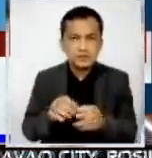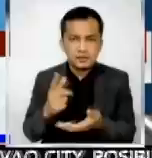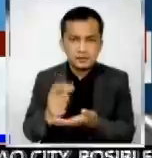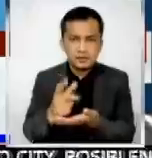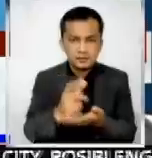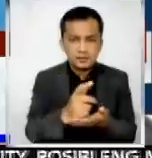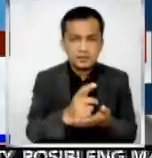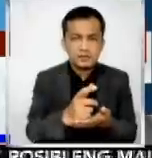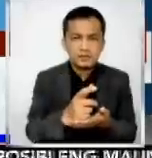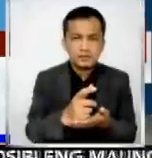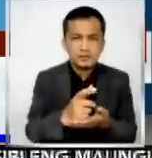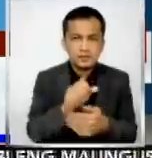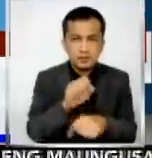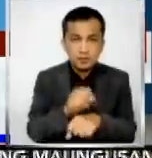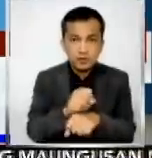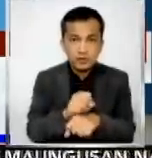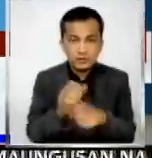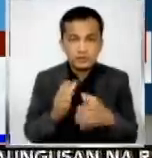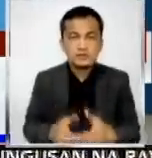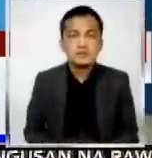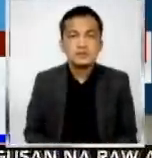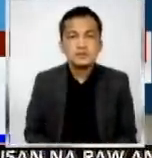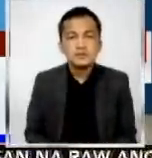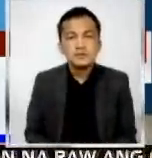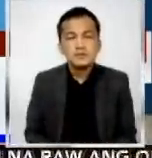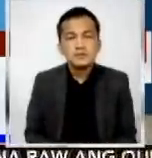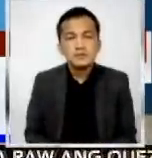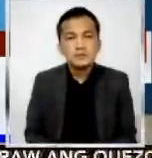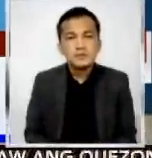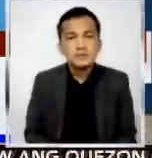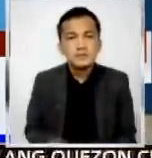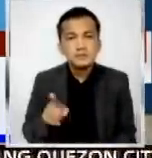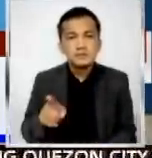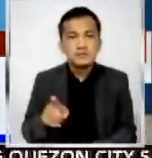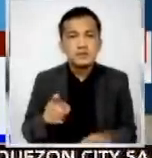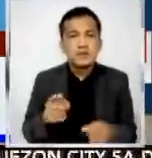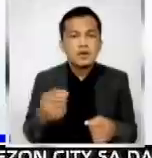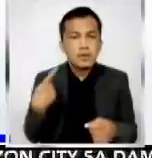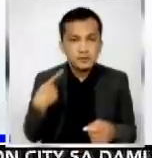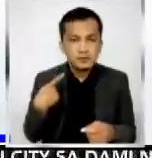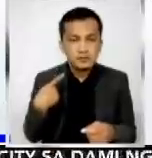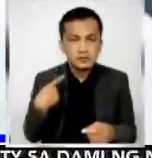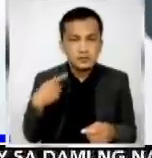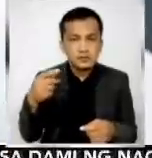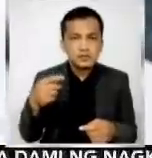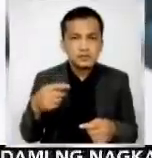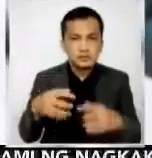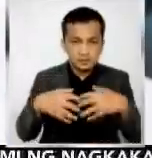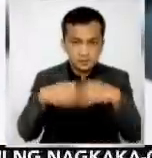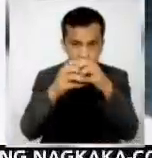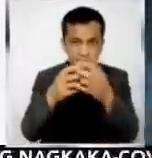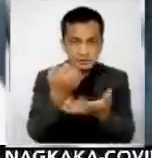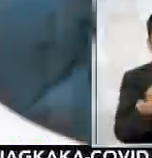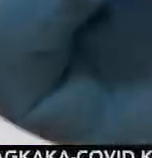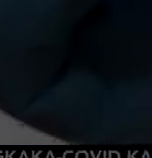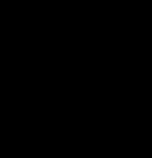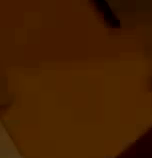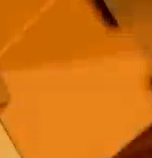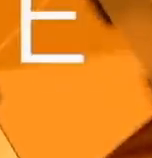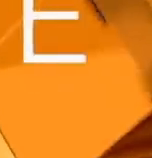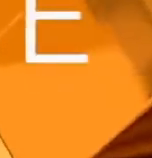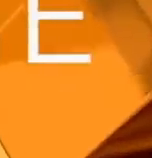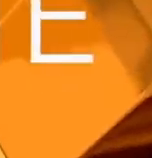frontline workers. A key measure to get economic revival. Ivan Mayrina, nakatutok, 24